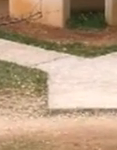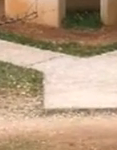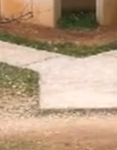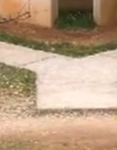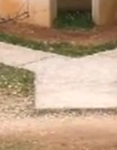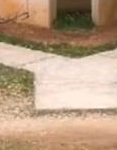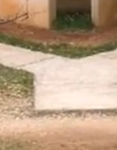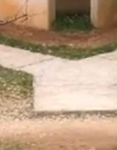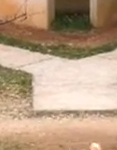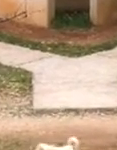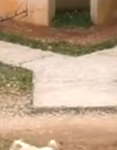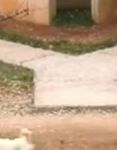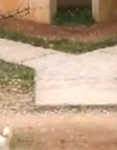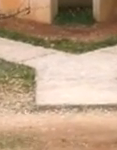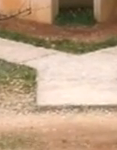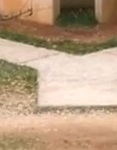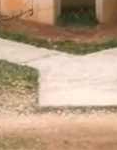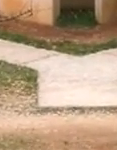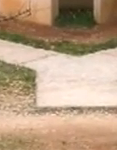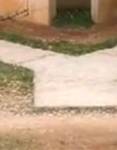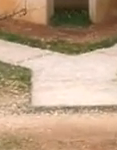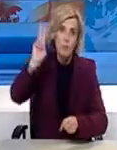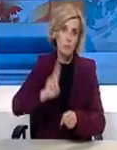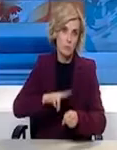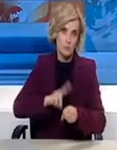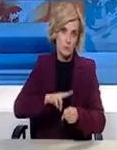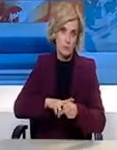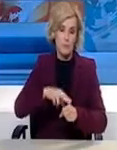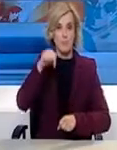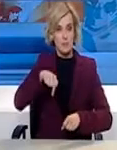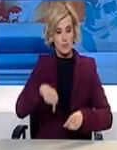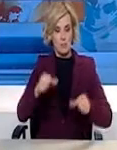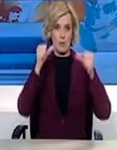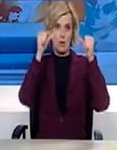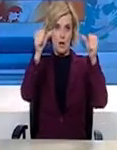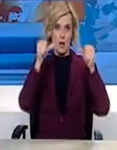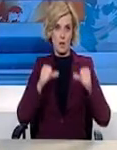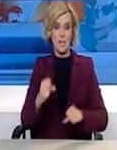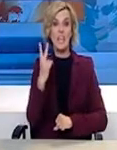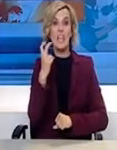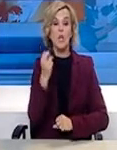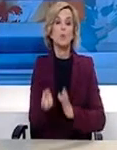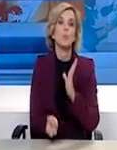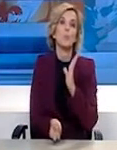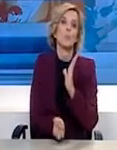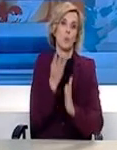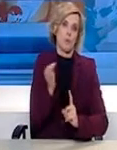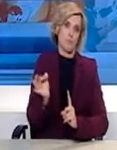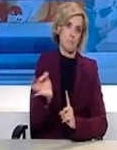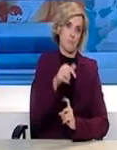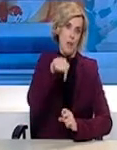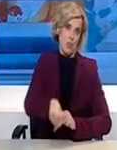Ευρώπης τόσο γρήγορα που πολλές χώρες έχουν διακόψει την ιχνηλά της επαφών. Ανακοινώνουμε 20 νέα κρούσματα του νέου ιού στη